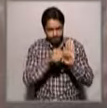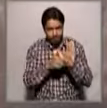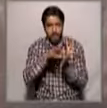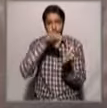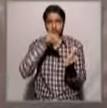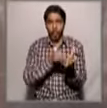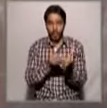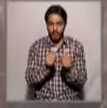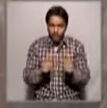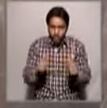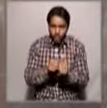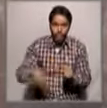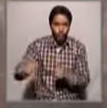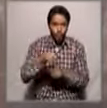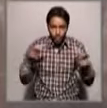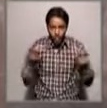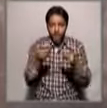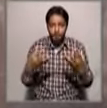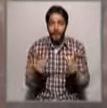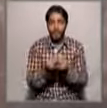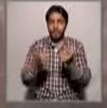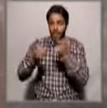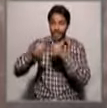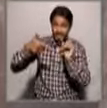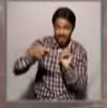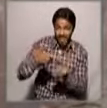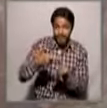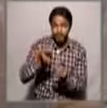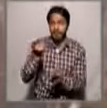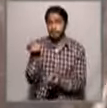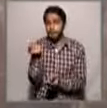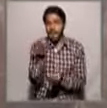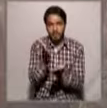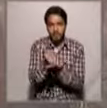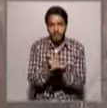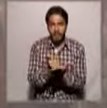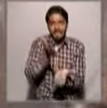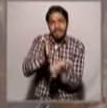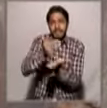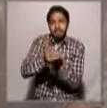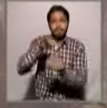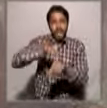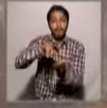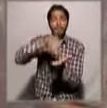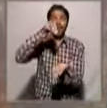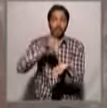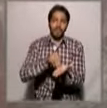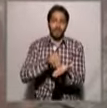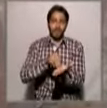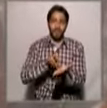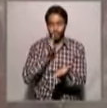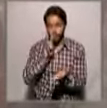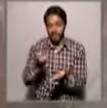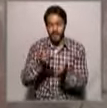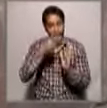عرفوها في التقاضي في التنازع وحل المشكلات هو التفاوض. بعد ما يحلوا المشكله بيبدا يقربوا بين وجهات النظر، ويقول لك طب الغداء